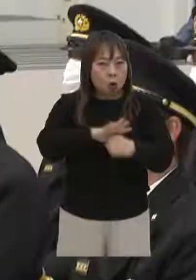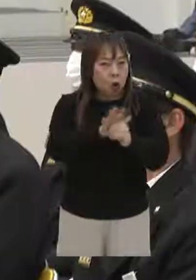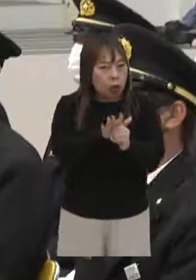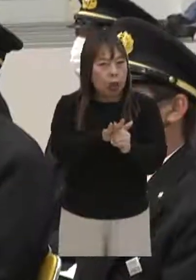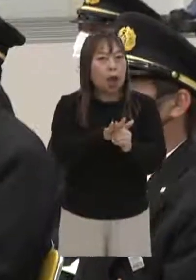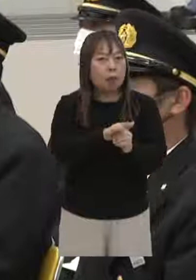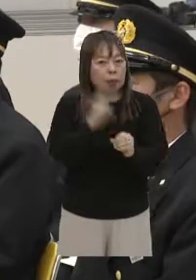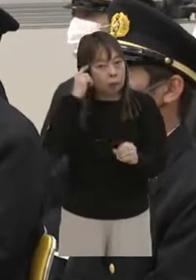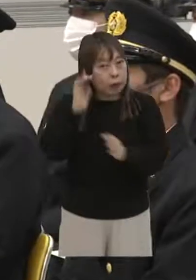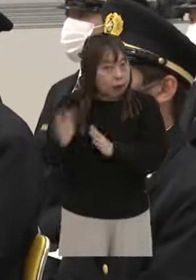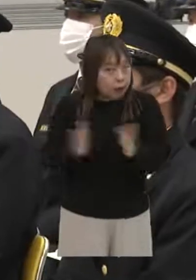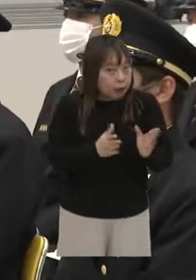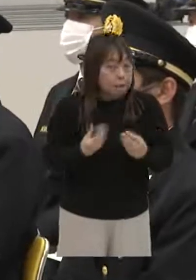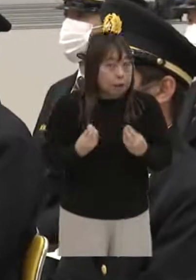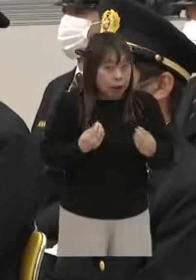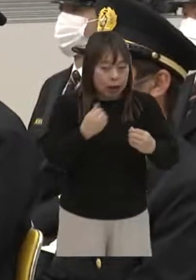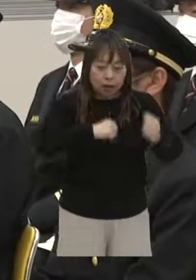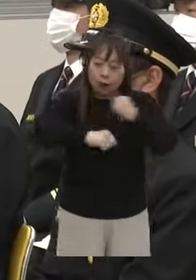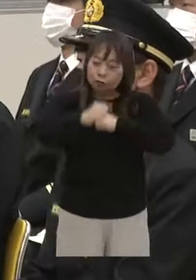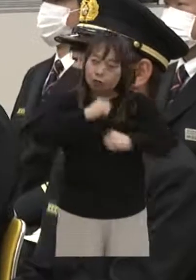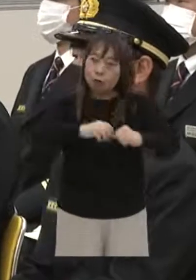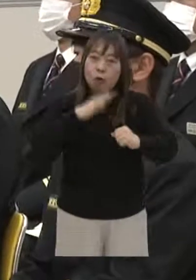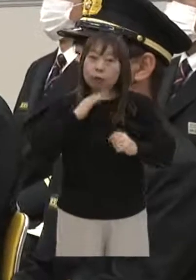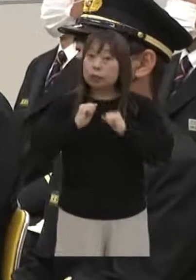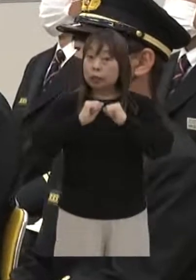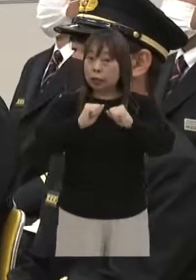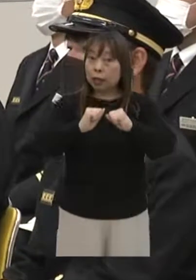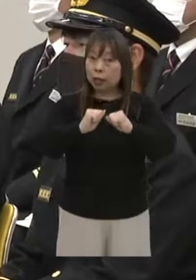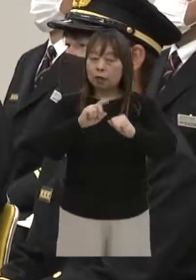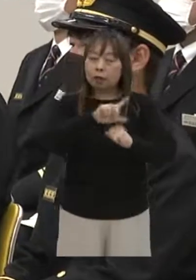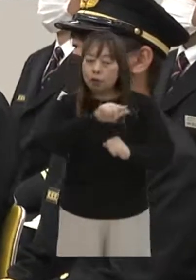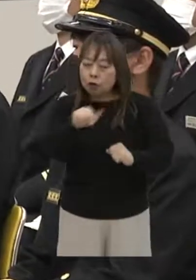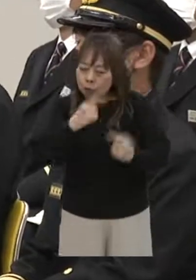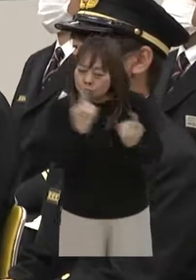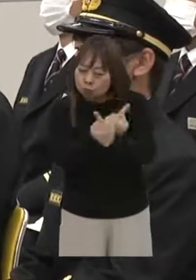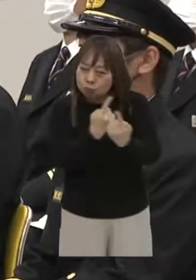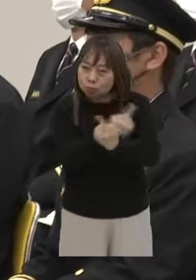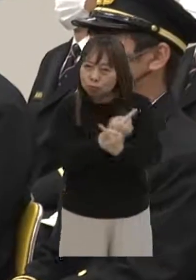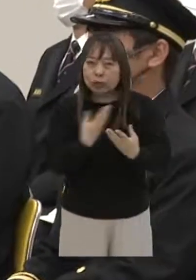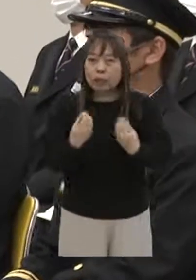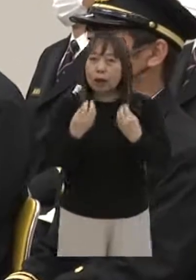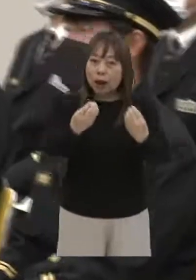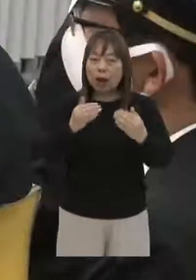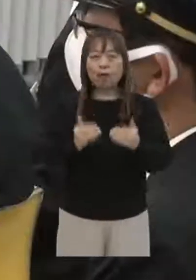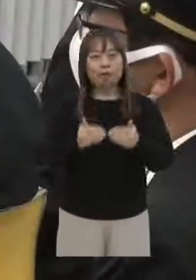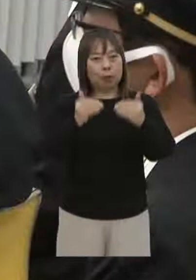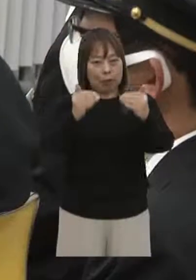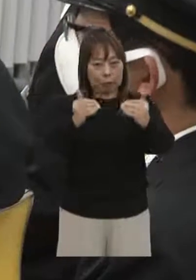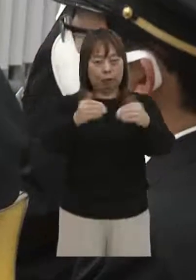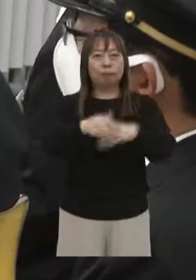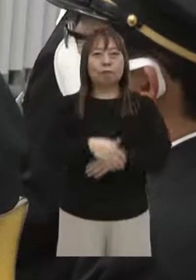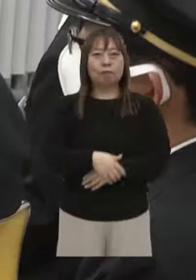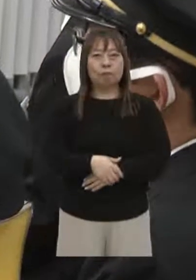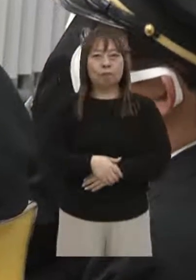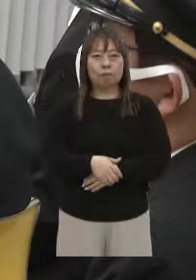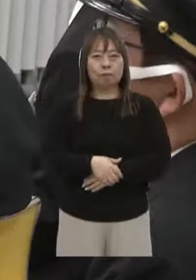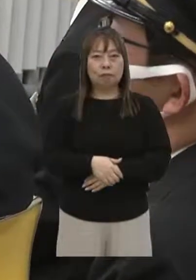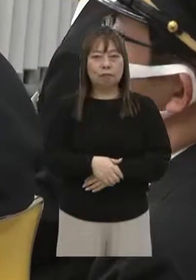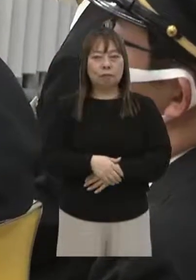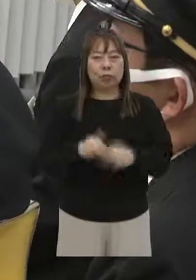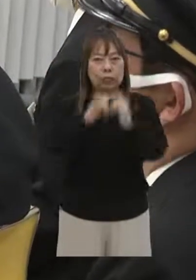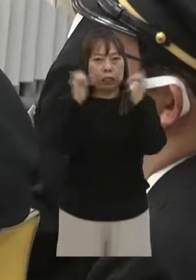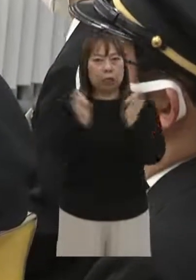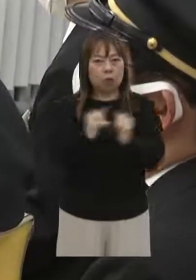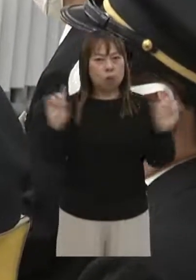ら活動を丁寧に実践し、手直しも考慮しながら進めていきます。人口減